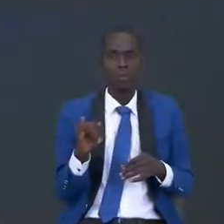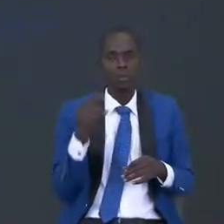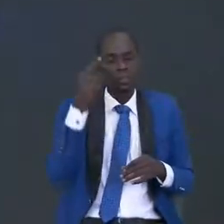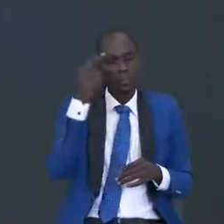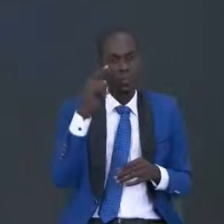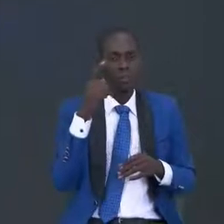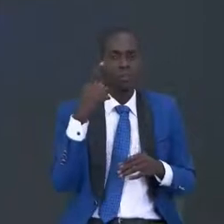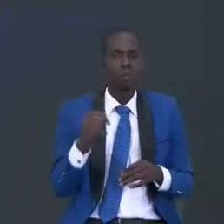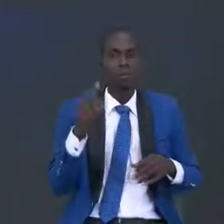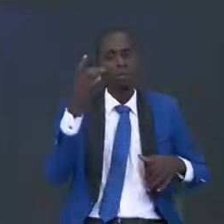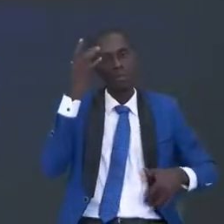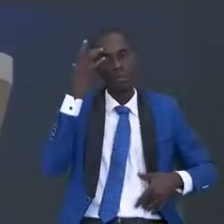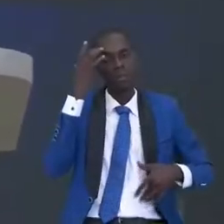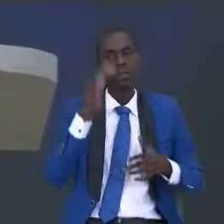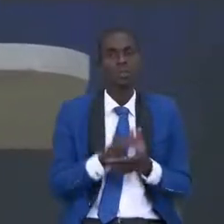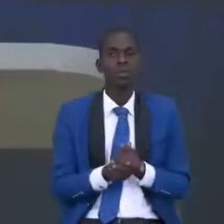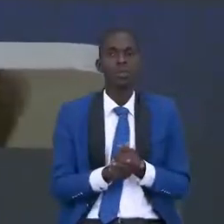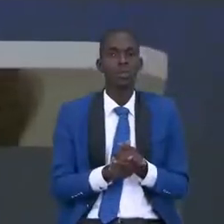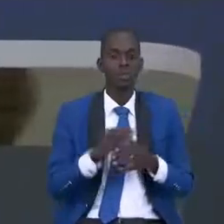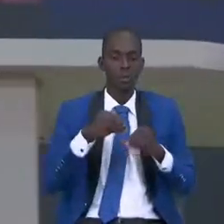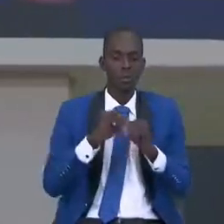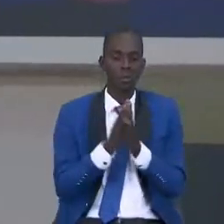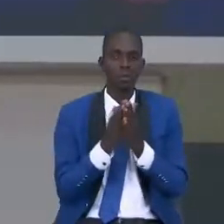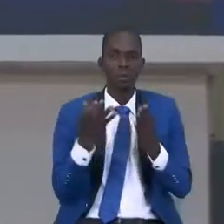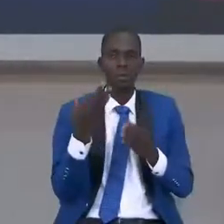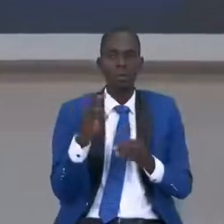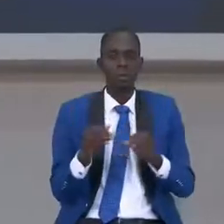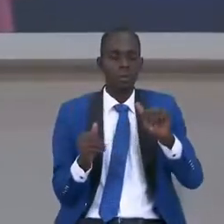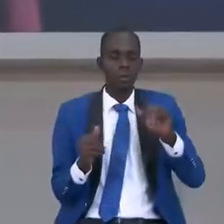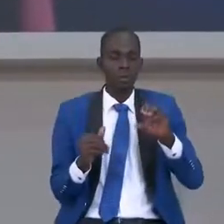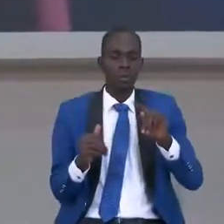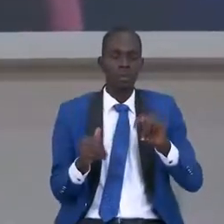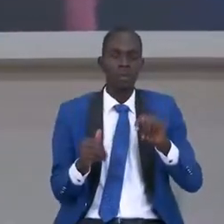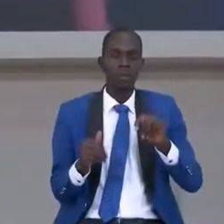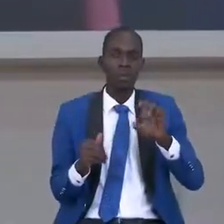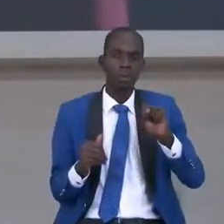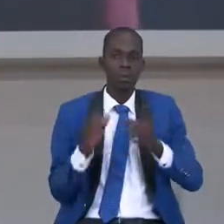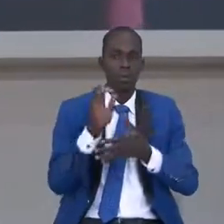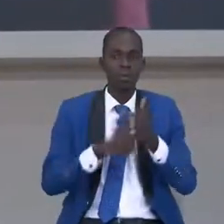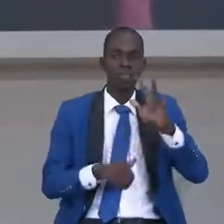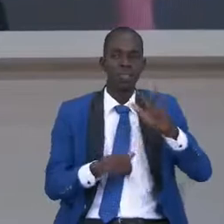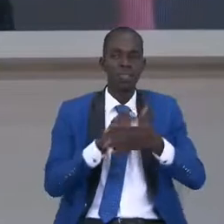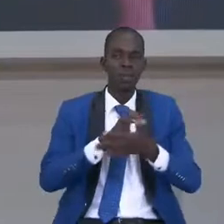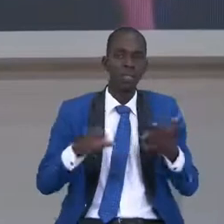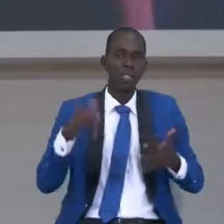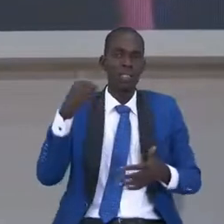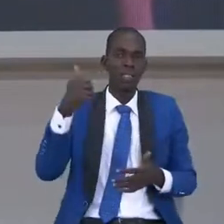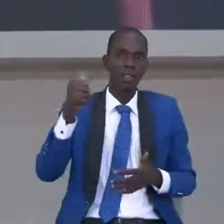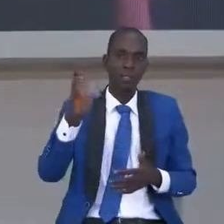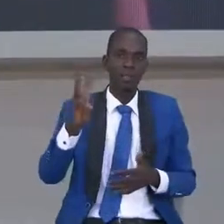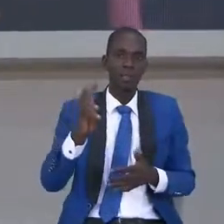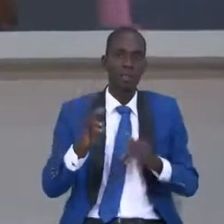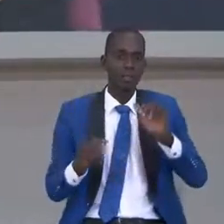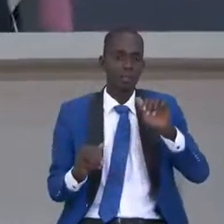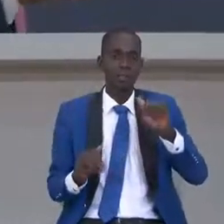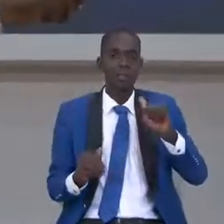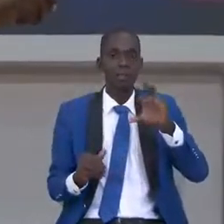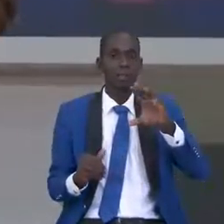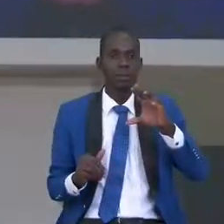le malade. En Actes chapitre 3, verset 16. Acte 3,